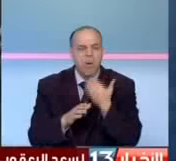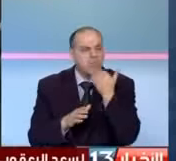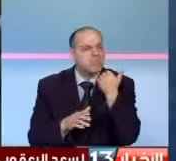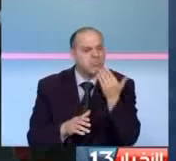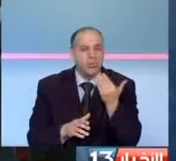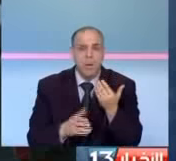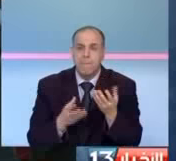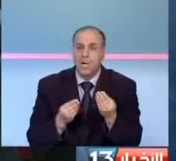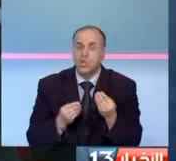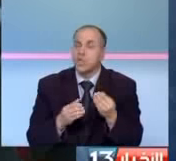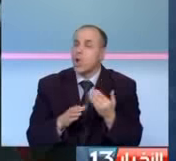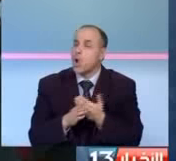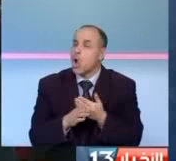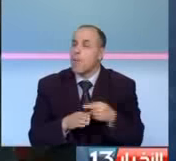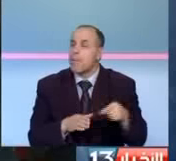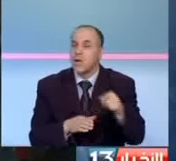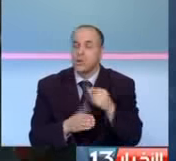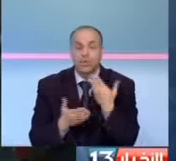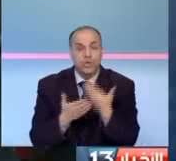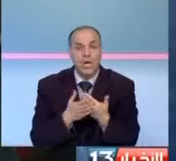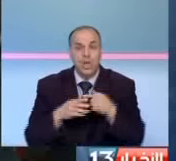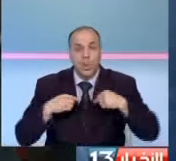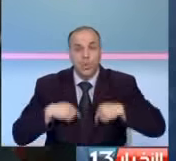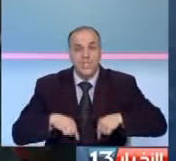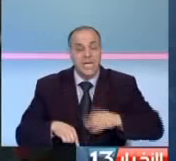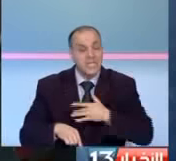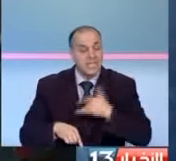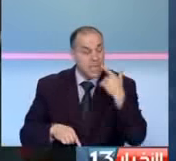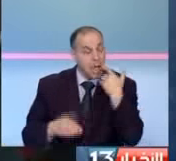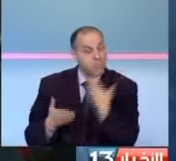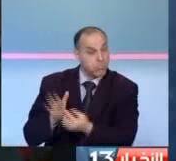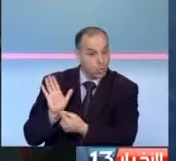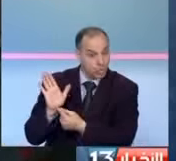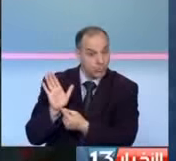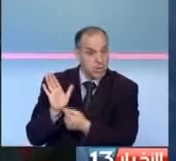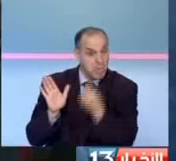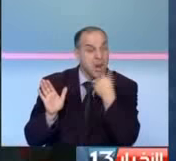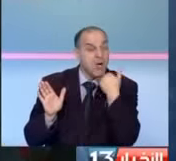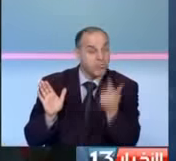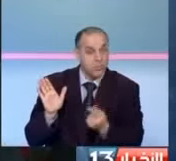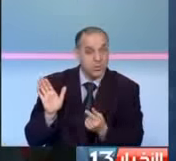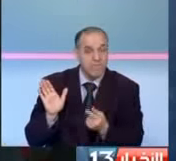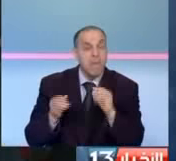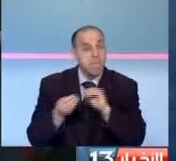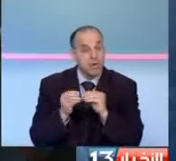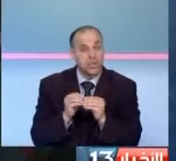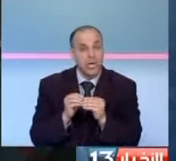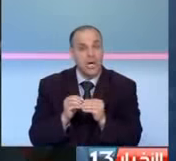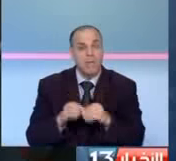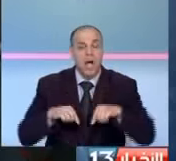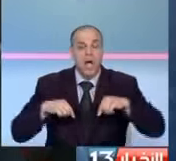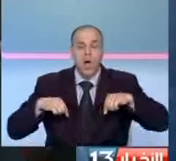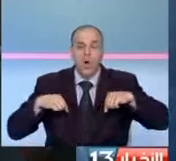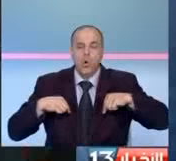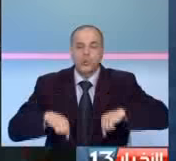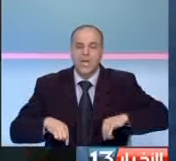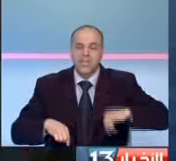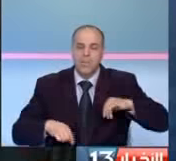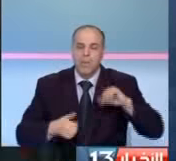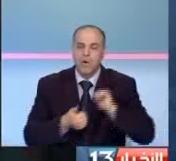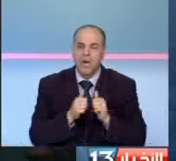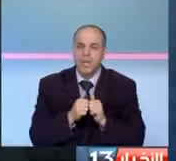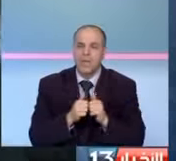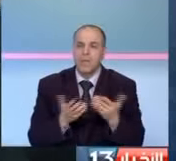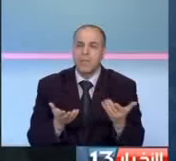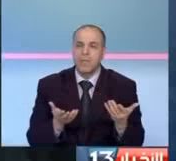التربوية والكثير من المؤسسات التربوية بشهادة وزارة الصحة العمومية، وأيضا هناك مشاكل مع وزارة الشباب والطفولة مع